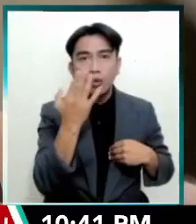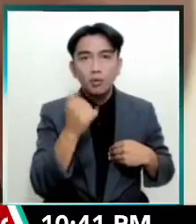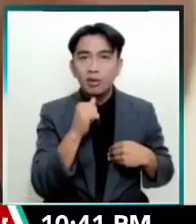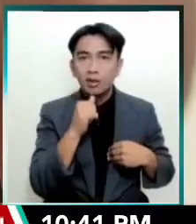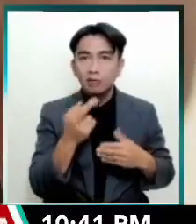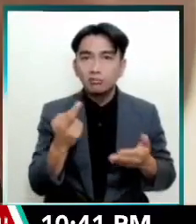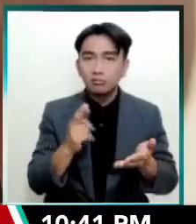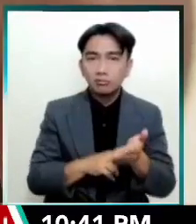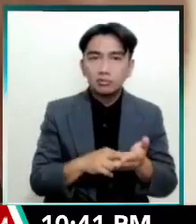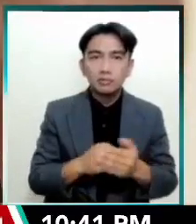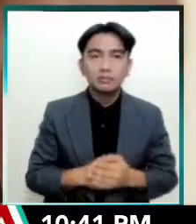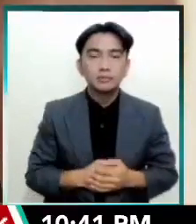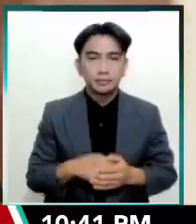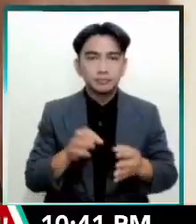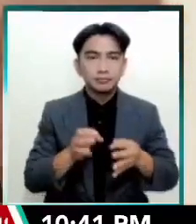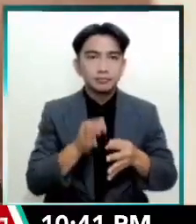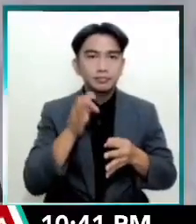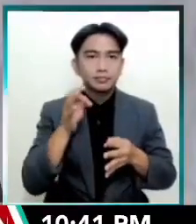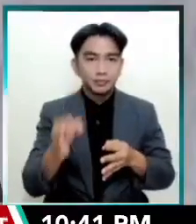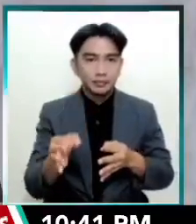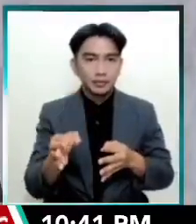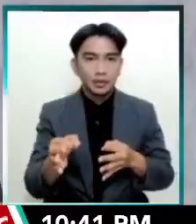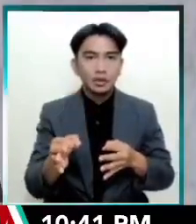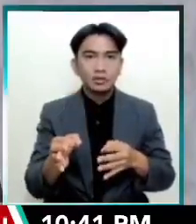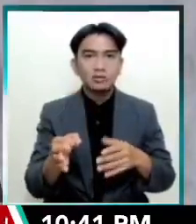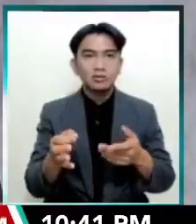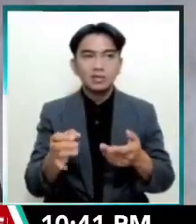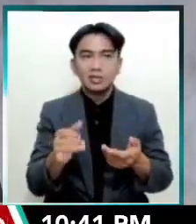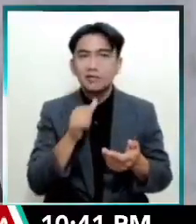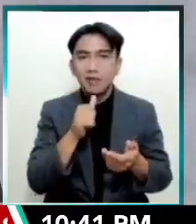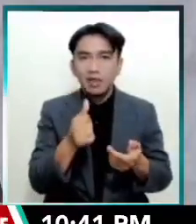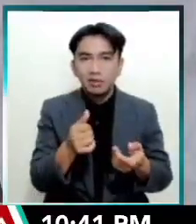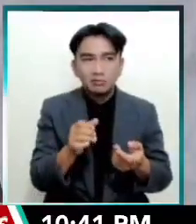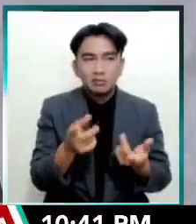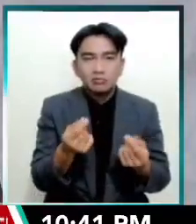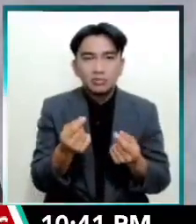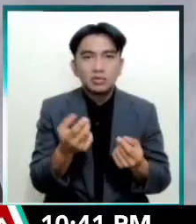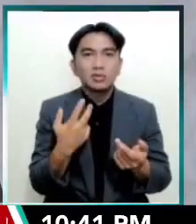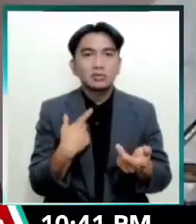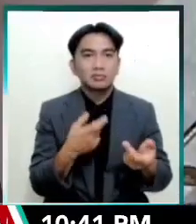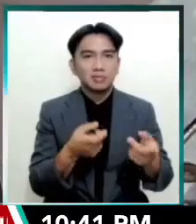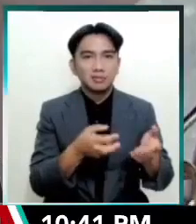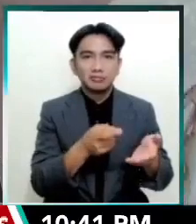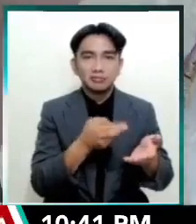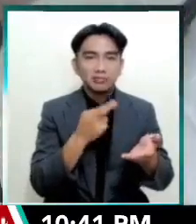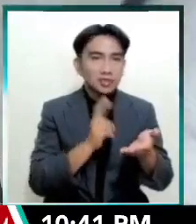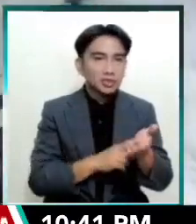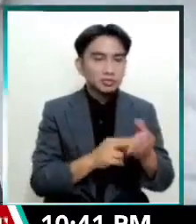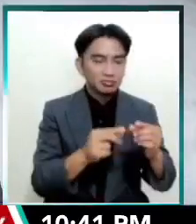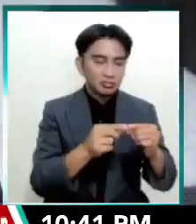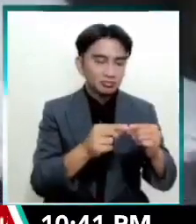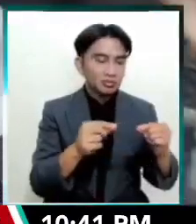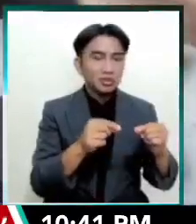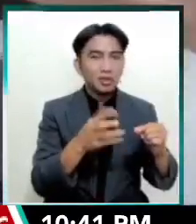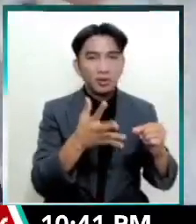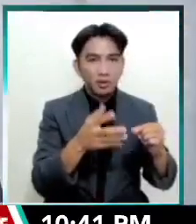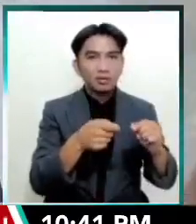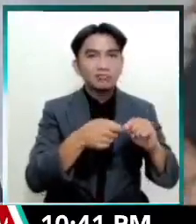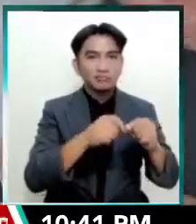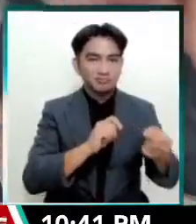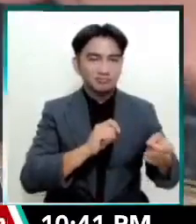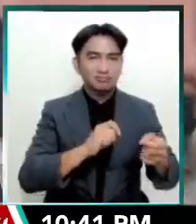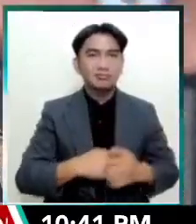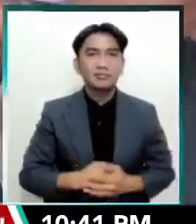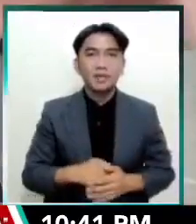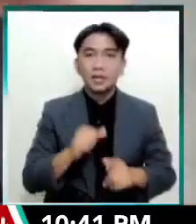palalawigin, automatic na deactivated o di na magagamit ang mga unregistered SIM card sa April 26. Maari pa itong